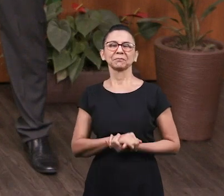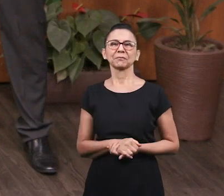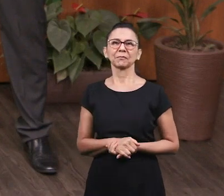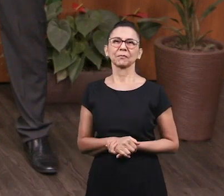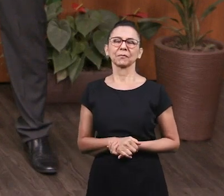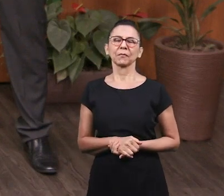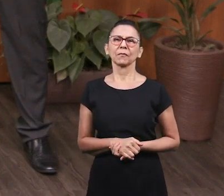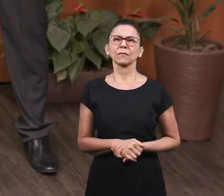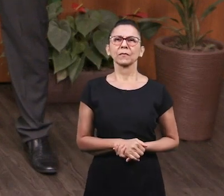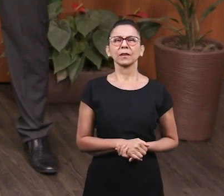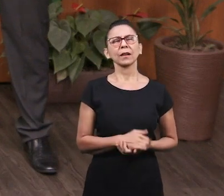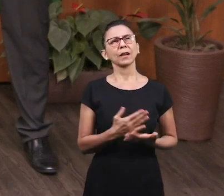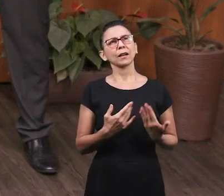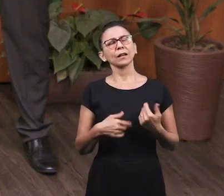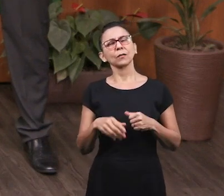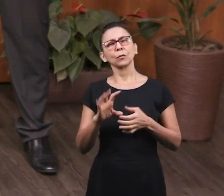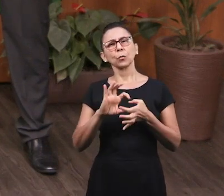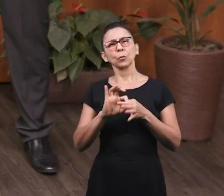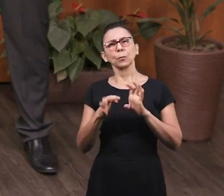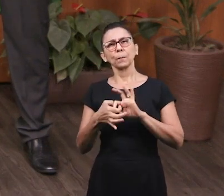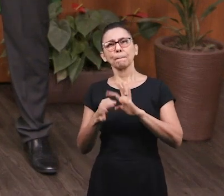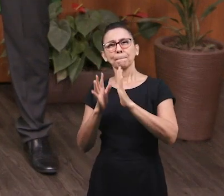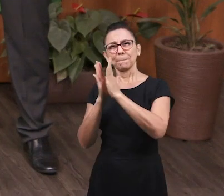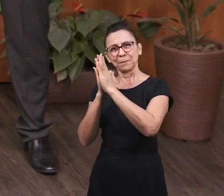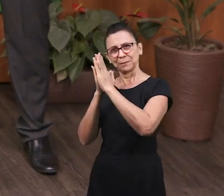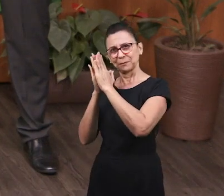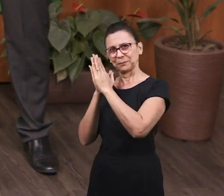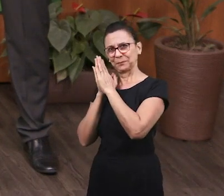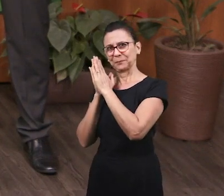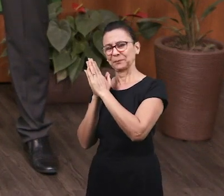louange parle sur la prière.